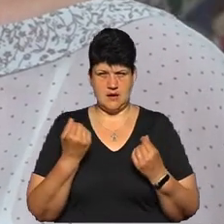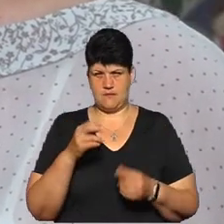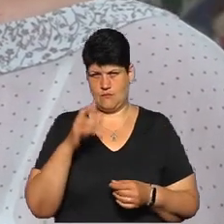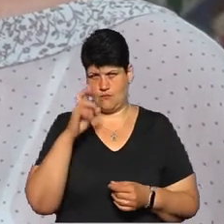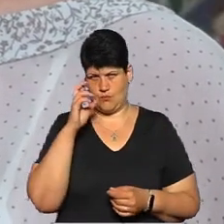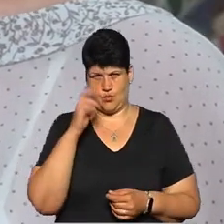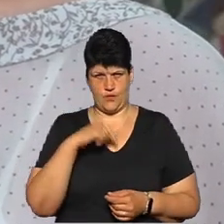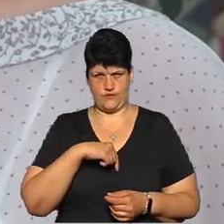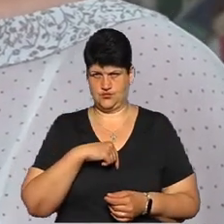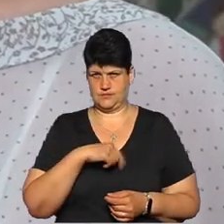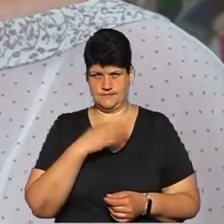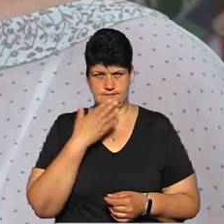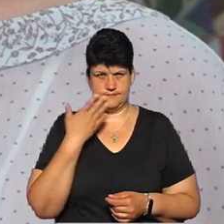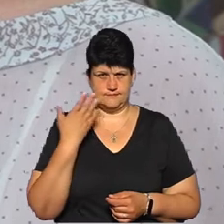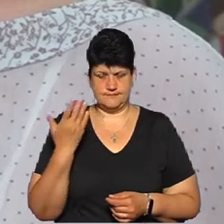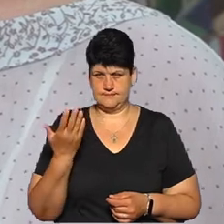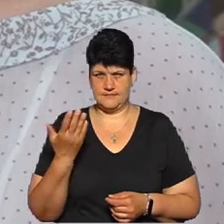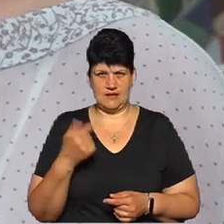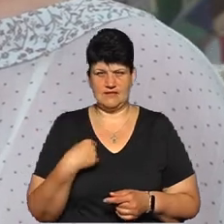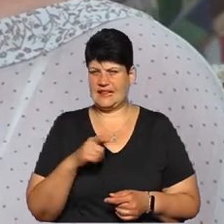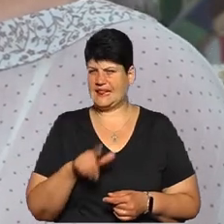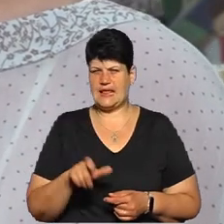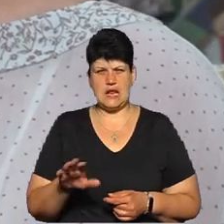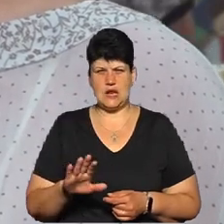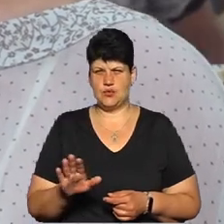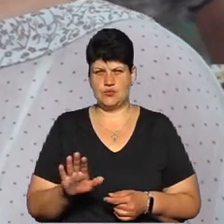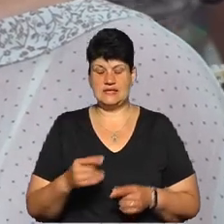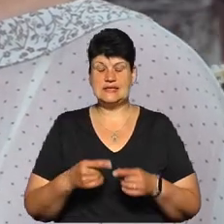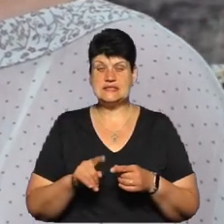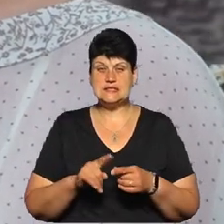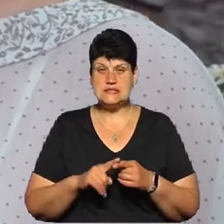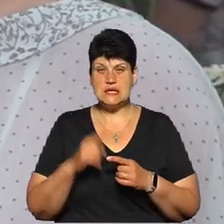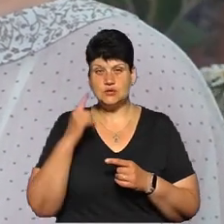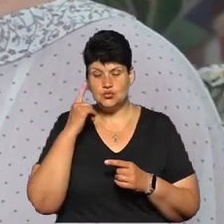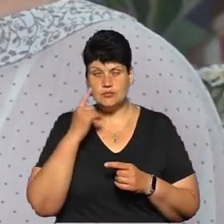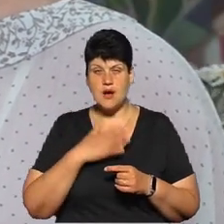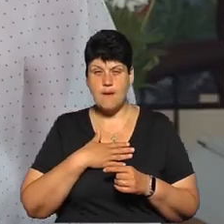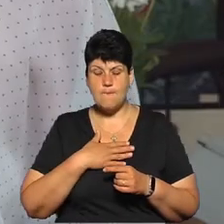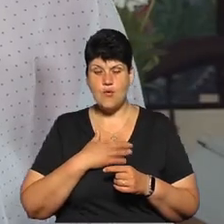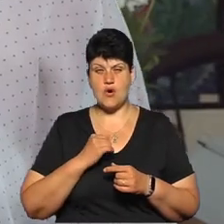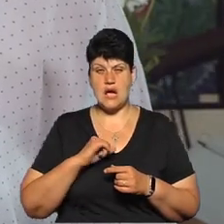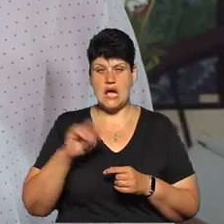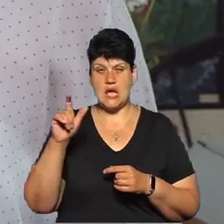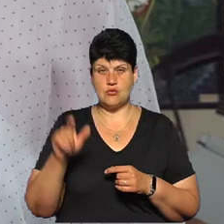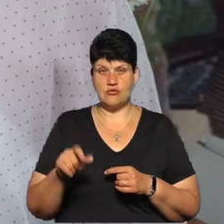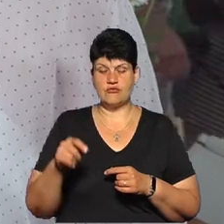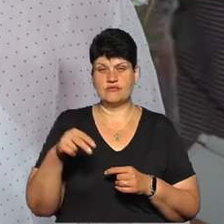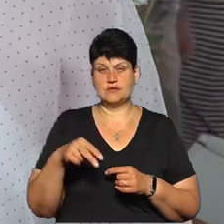в душі. І вони не люди. Це думка мого героя, який висловив її 20-го щороку. І